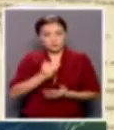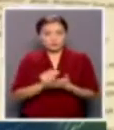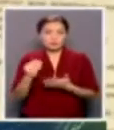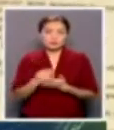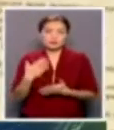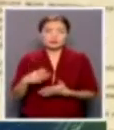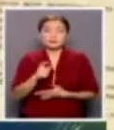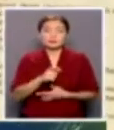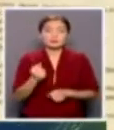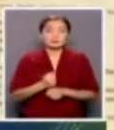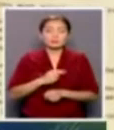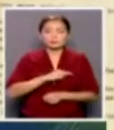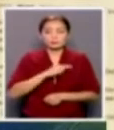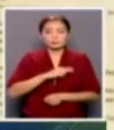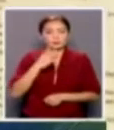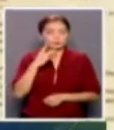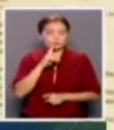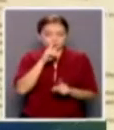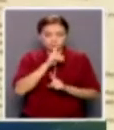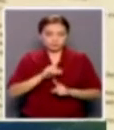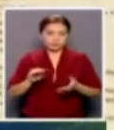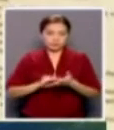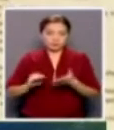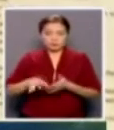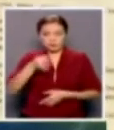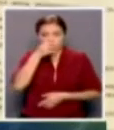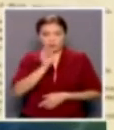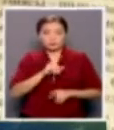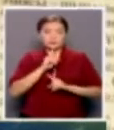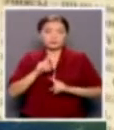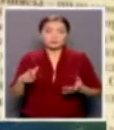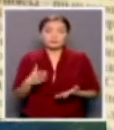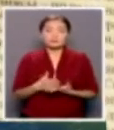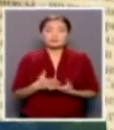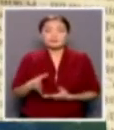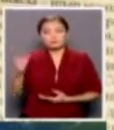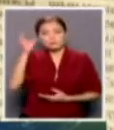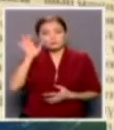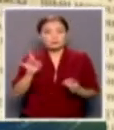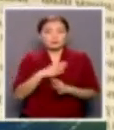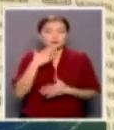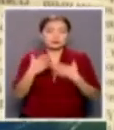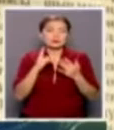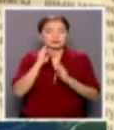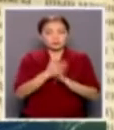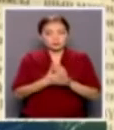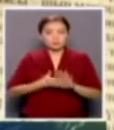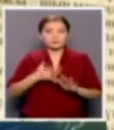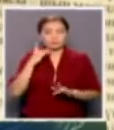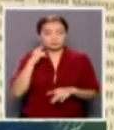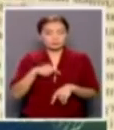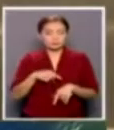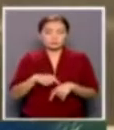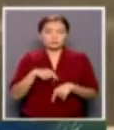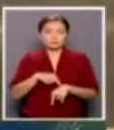бағалаған қаламгердің шығармалары ешкімге ұқсамайтын жазу шеберлігімен ерекшеленеді. Ақынның жырларын оқырман түсініп қана емес, түйсініп